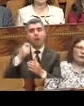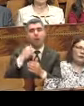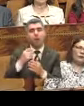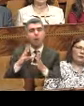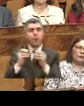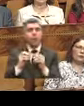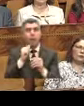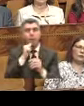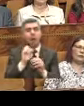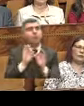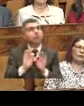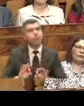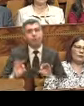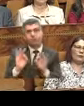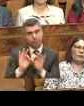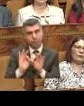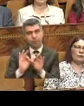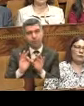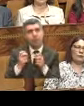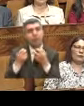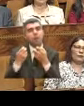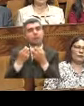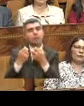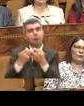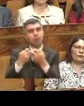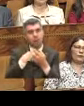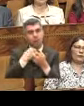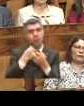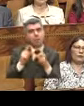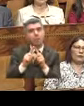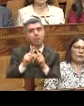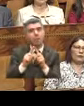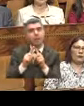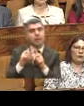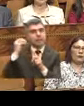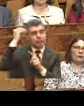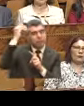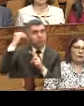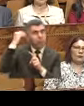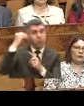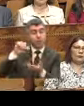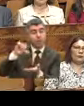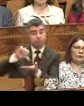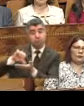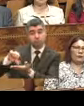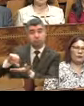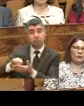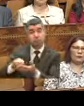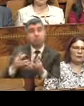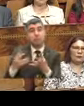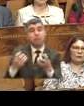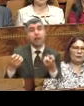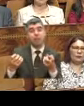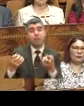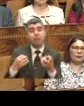الماده الحيويه. نعطيكم على سبيل المثال اقليم شفشاون الذي يعرف اكثر تساقطات مطريه على صعيد الوطن،